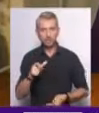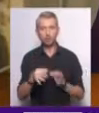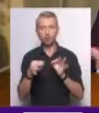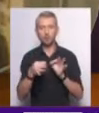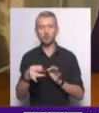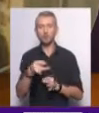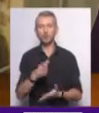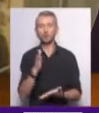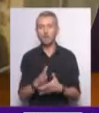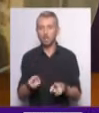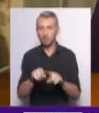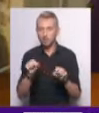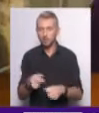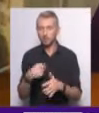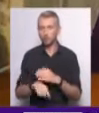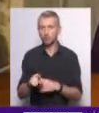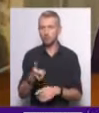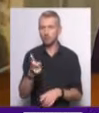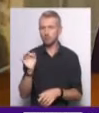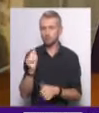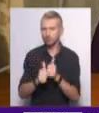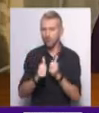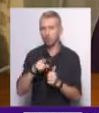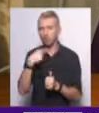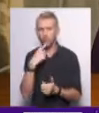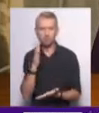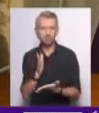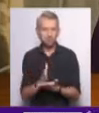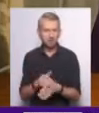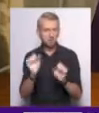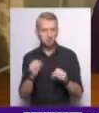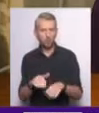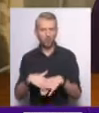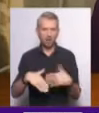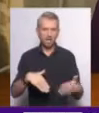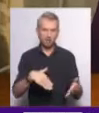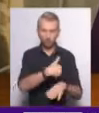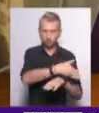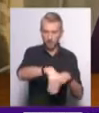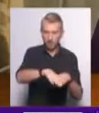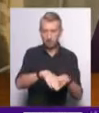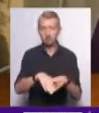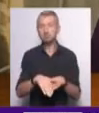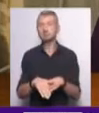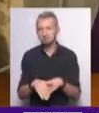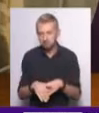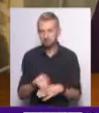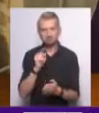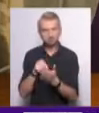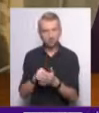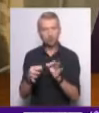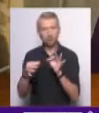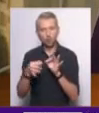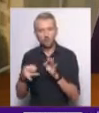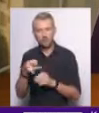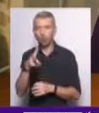що є така можливість, тому що ми дуже часто говоримо, що є така можливість на лівому березі. А от бачите, ми дійшли до Солом'янського району, до Шулявки. Будь